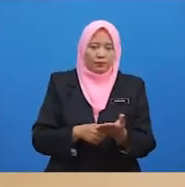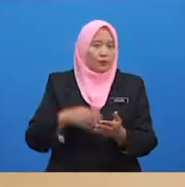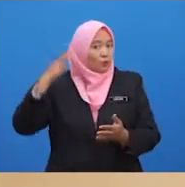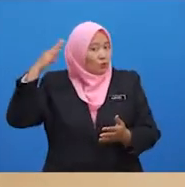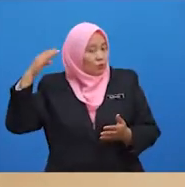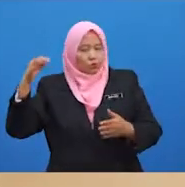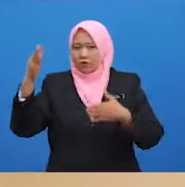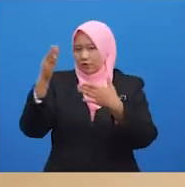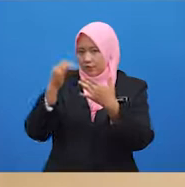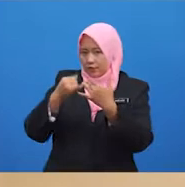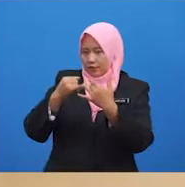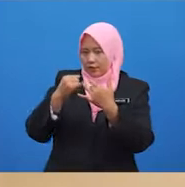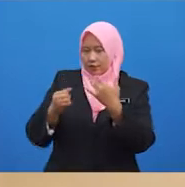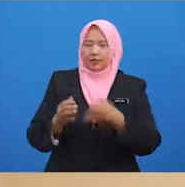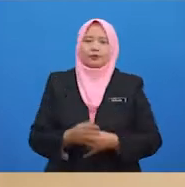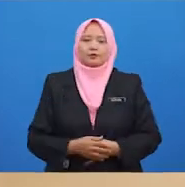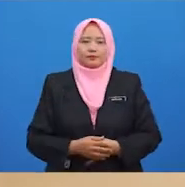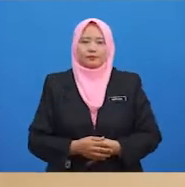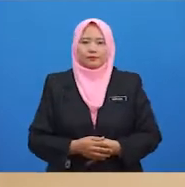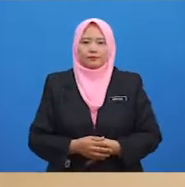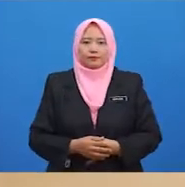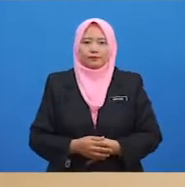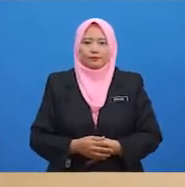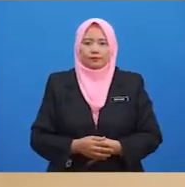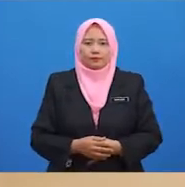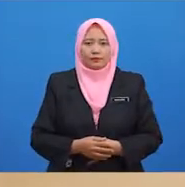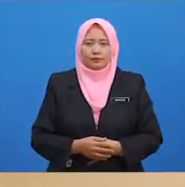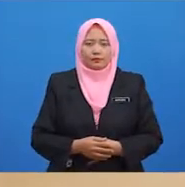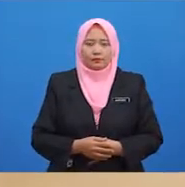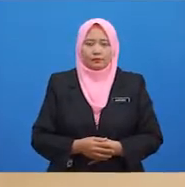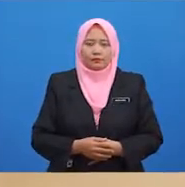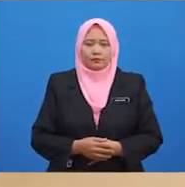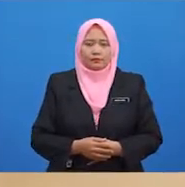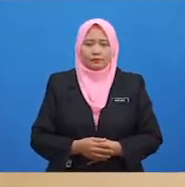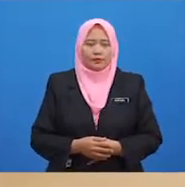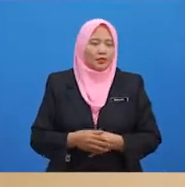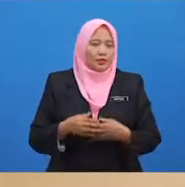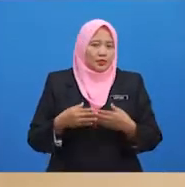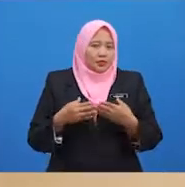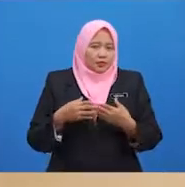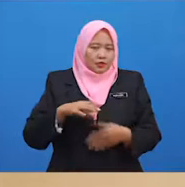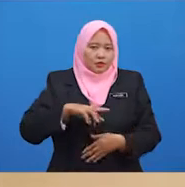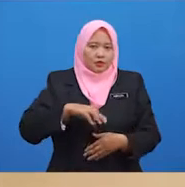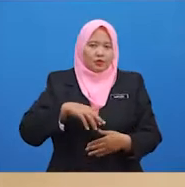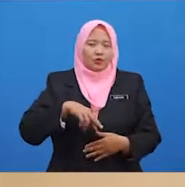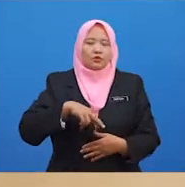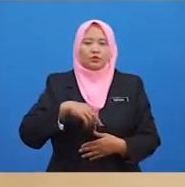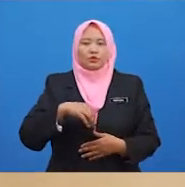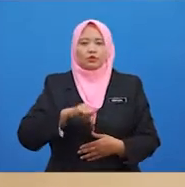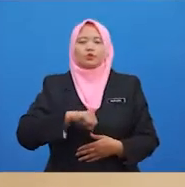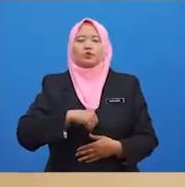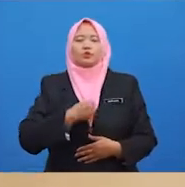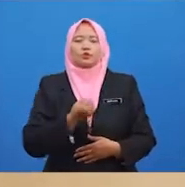Sebelum kita mengupas aspek ini dengan lebih terperinci, suka cikgu ingin memberikan sedikit penjelasan